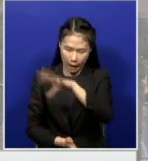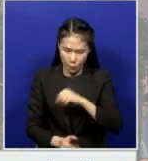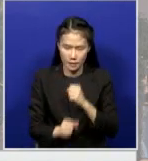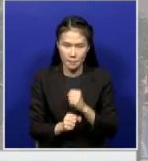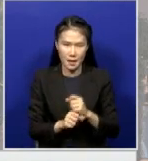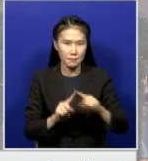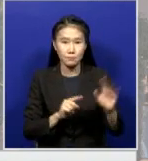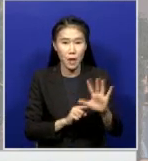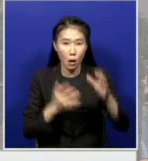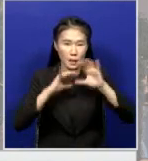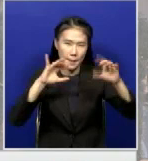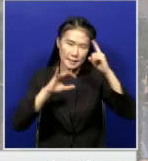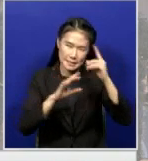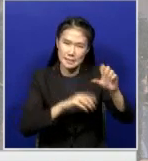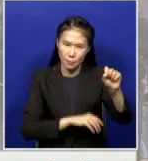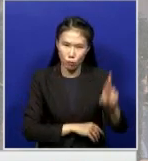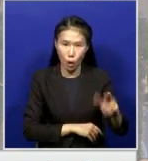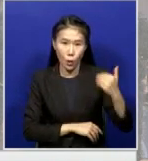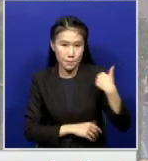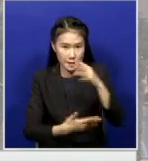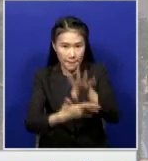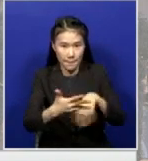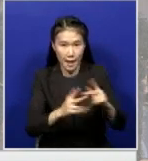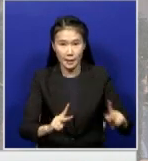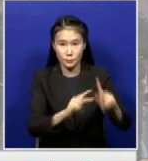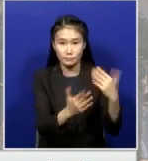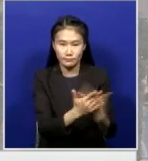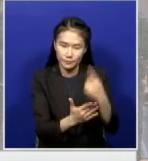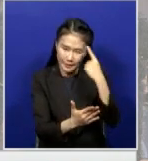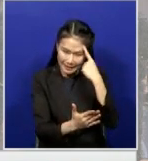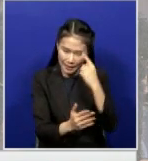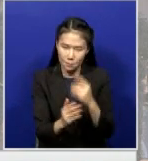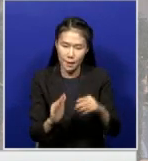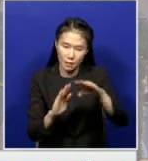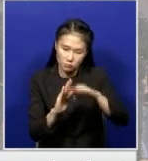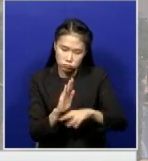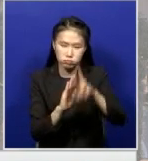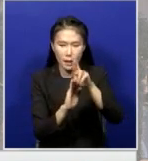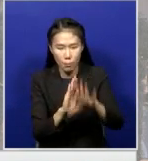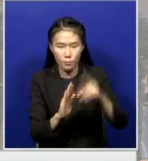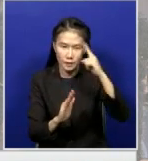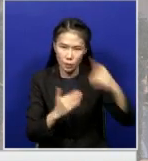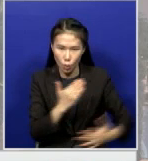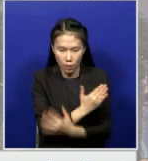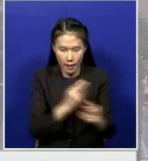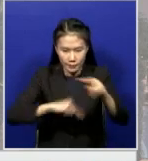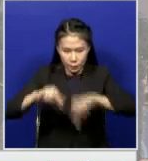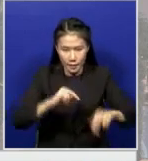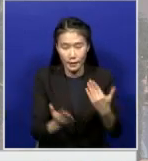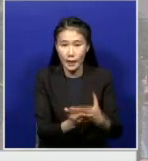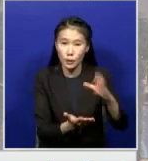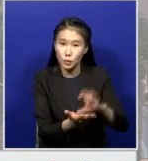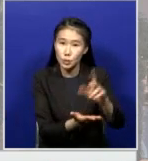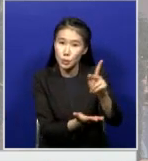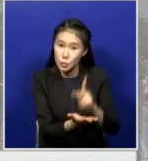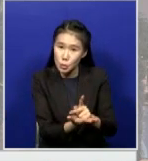หนี้นั้นกระทรวงการคลังได้มีการวางแผนการชำระหนี้อย่างเป็นระบบเพื่อกระจายความเสี่ยงและดูแลต้นทุนการกู้เงินให้อ